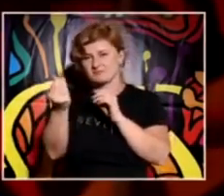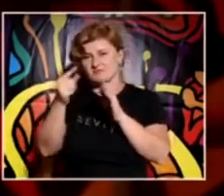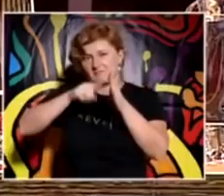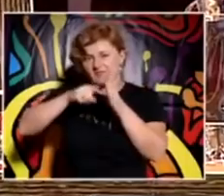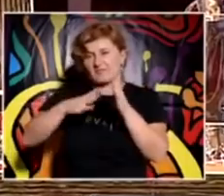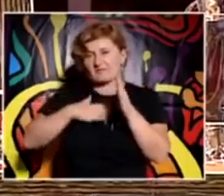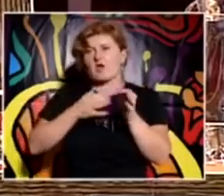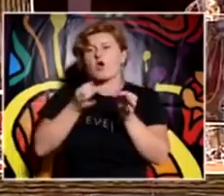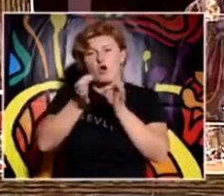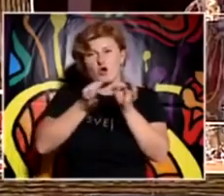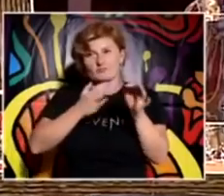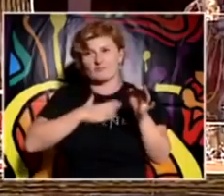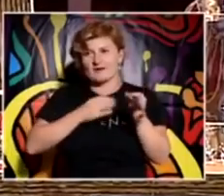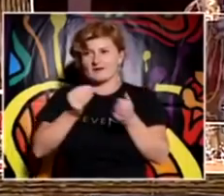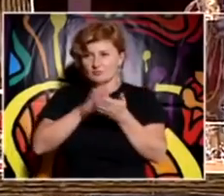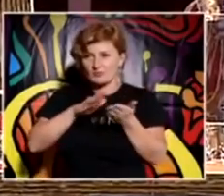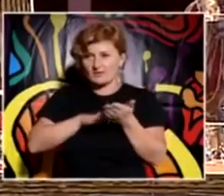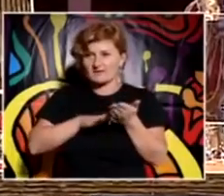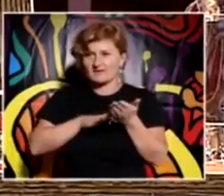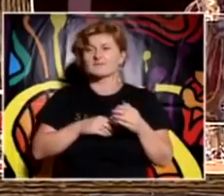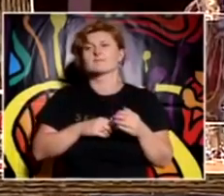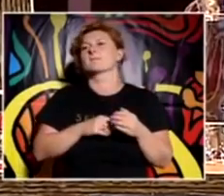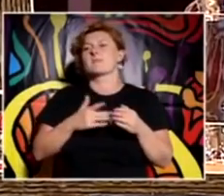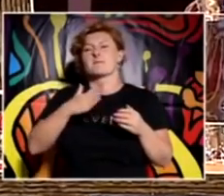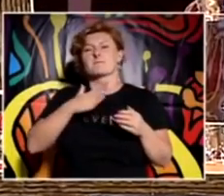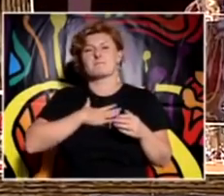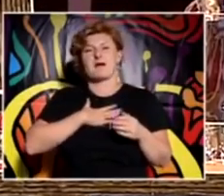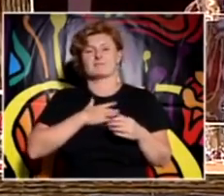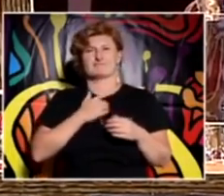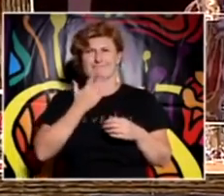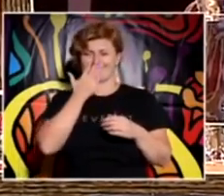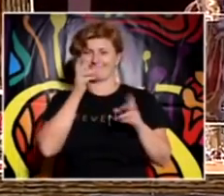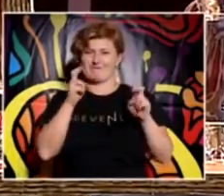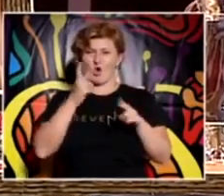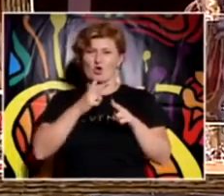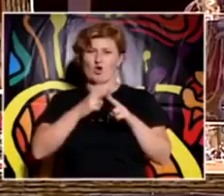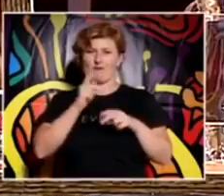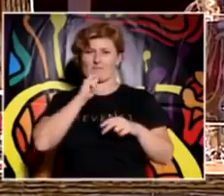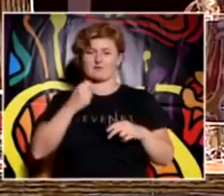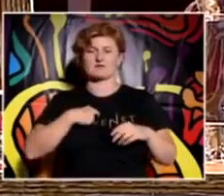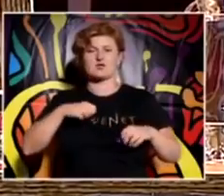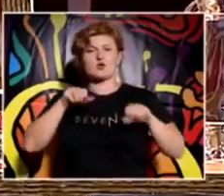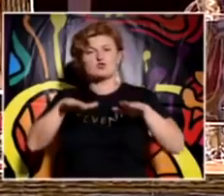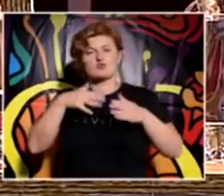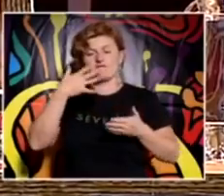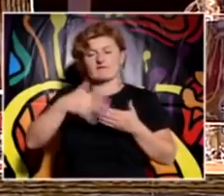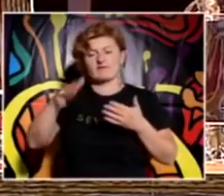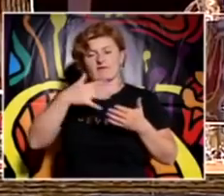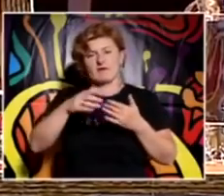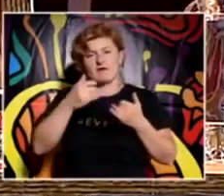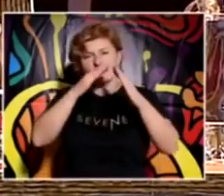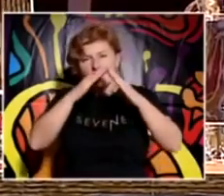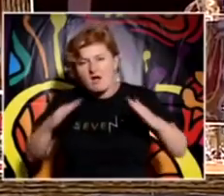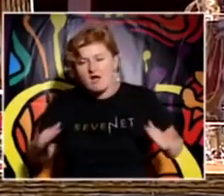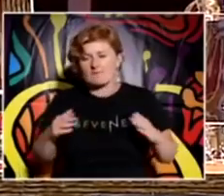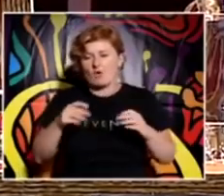są. Oszczędzamy, ale też bym powiedziała, że mamy też taką chorobę podróżniczą. Strasznie dużo wydajemy pieniędzy na gadżety, różnego rodzaju